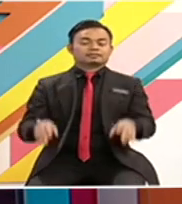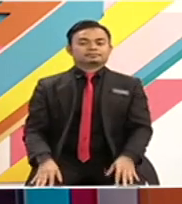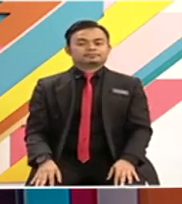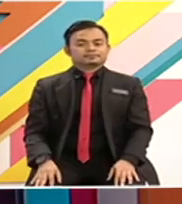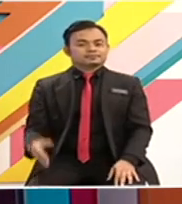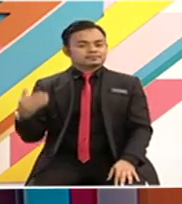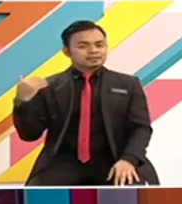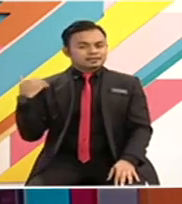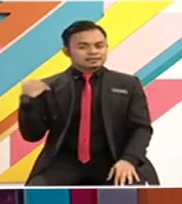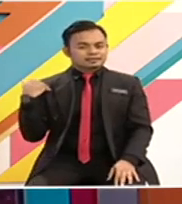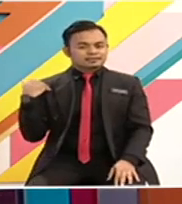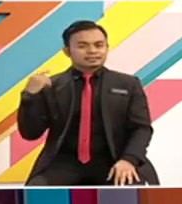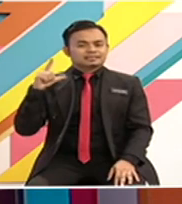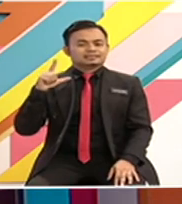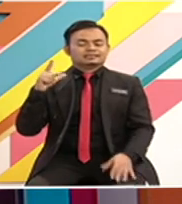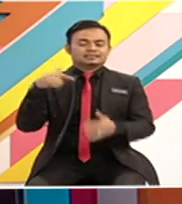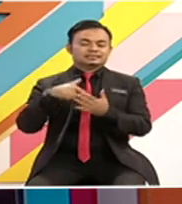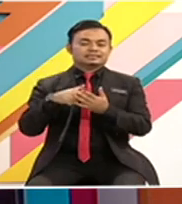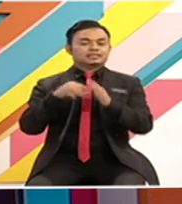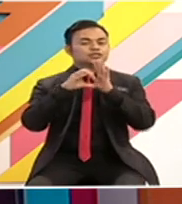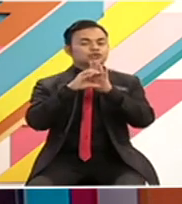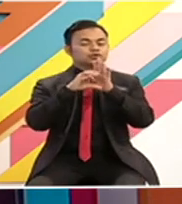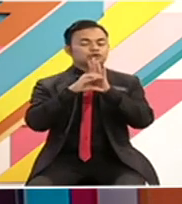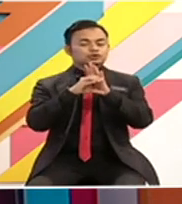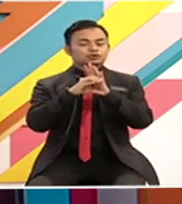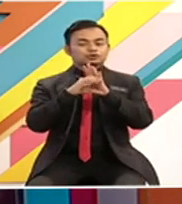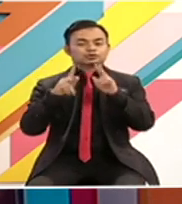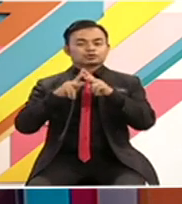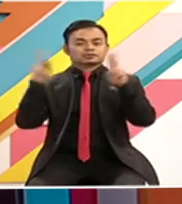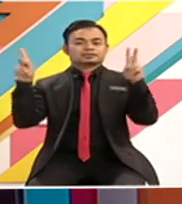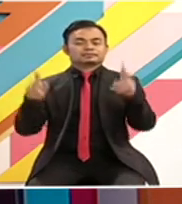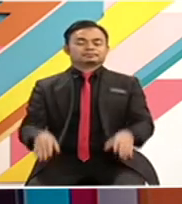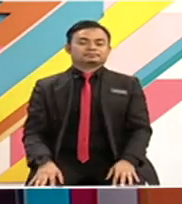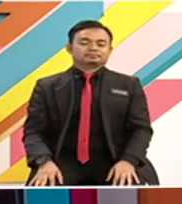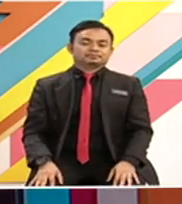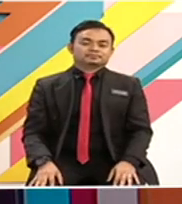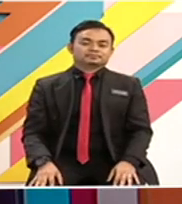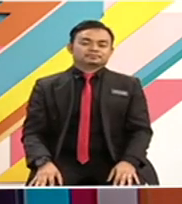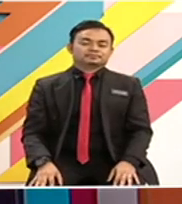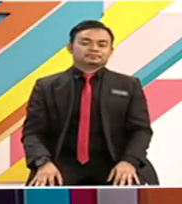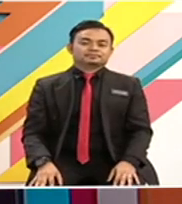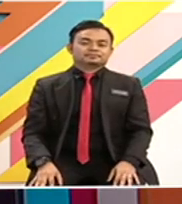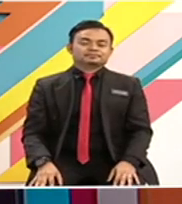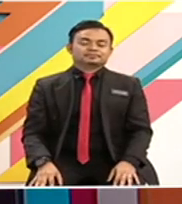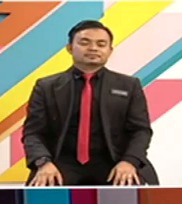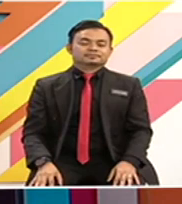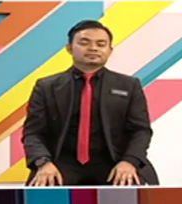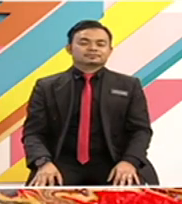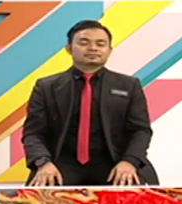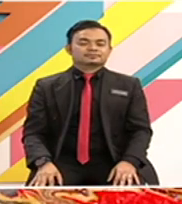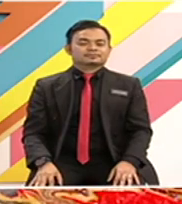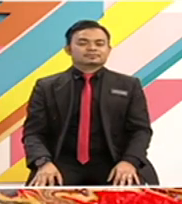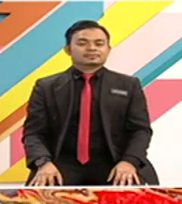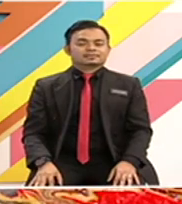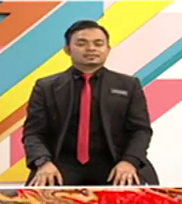Pameran untuk menunjukkan contoh kontrol macam Balai seni lukis nah gitu loh memang menarik cukup l